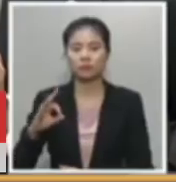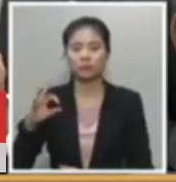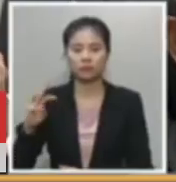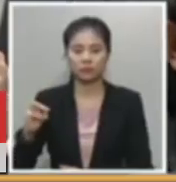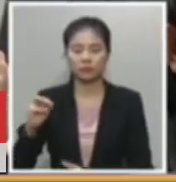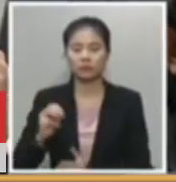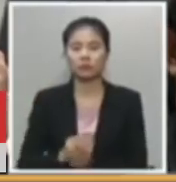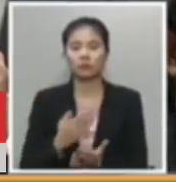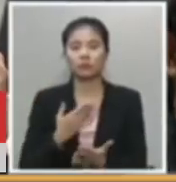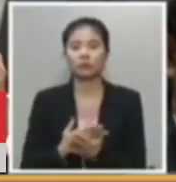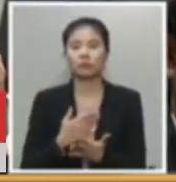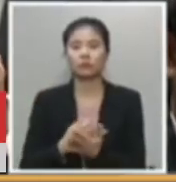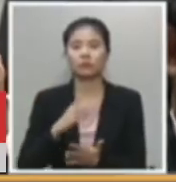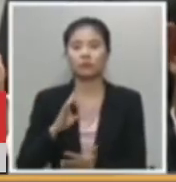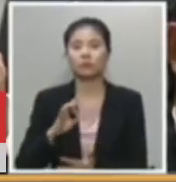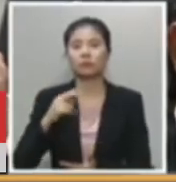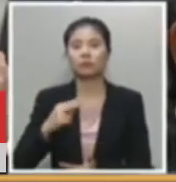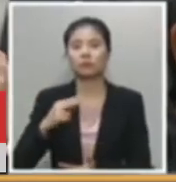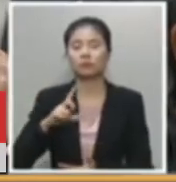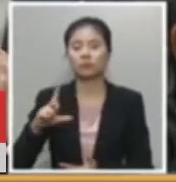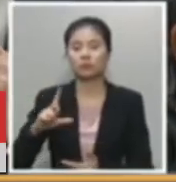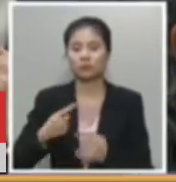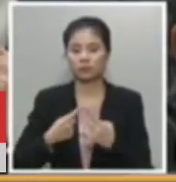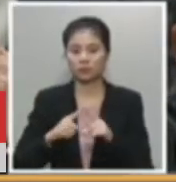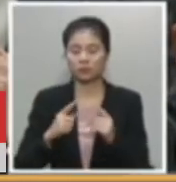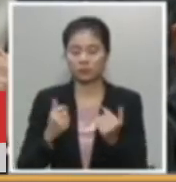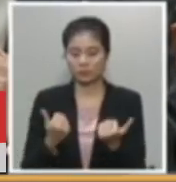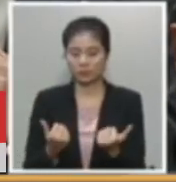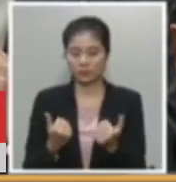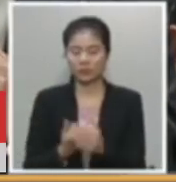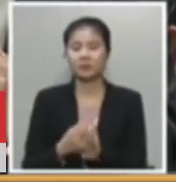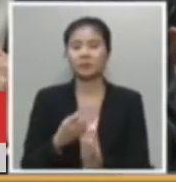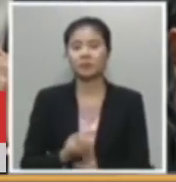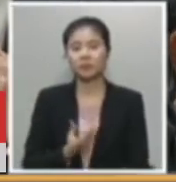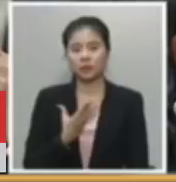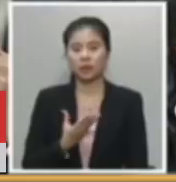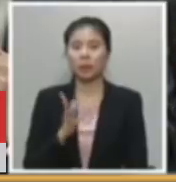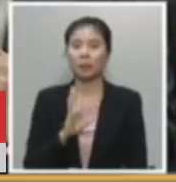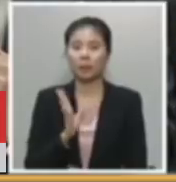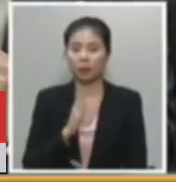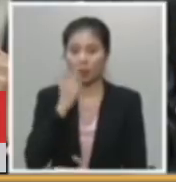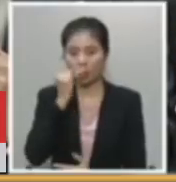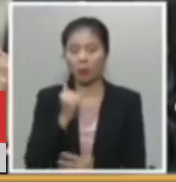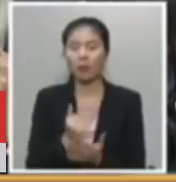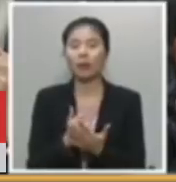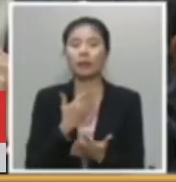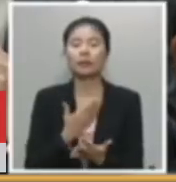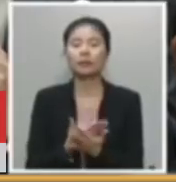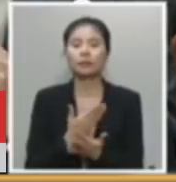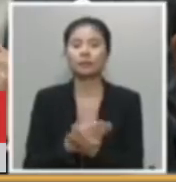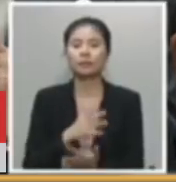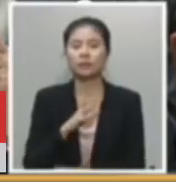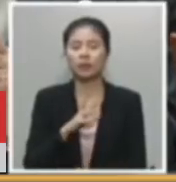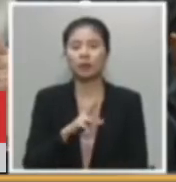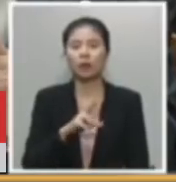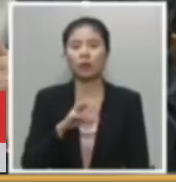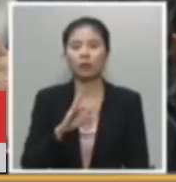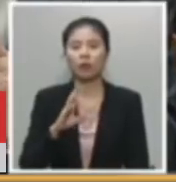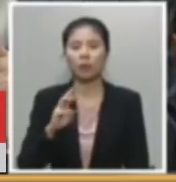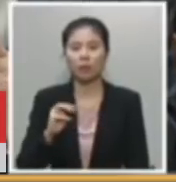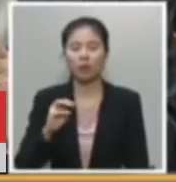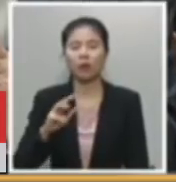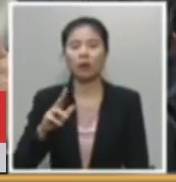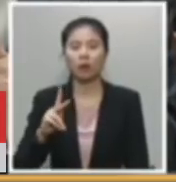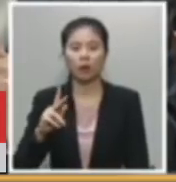80,000 ล้านแต่ท่านประธานครับไอ้ตรงนี้เนี่ยมันไม่ต้องตกใจอะไรครับเพราะว่าจะหนี้รฟม.หรือกทม.เนี่ยมันเป็นของรัฐบ